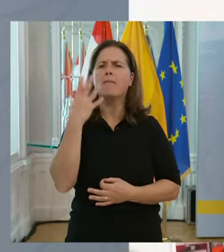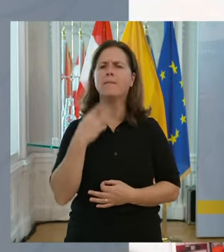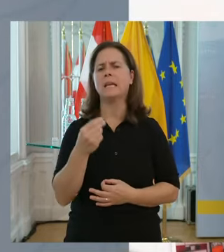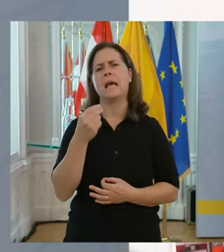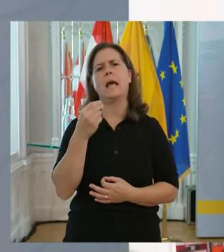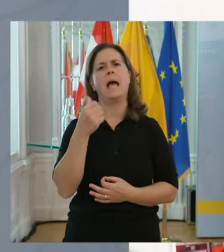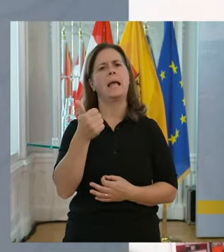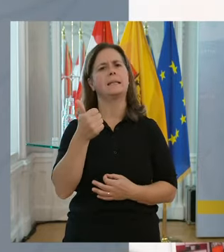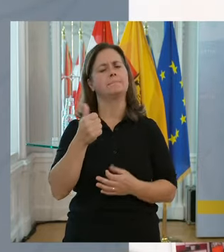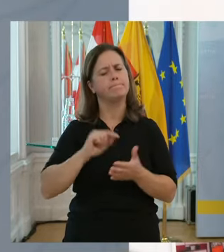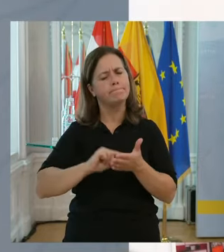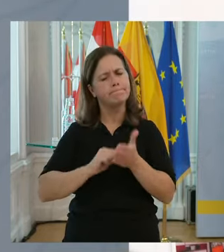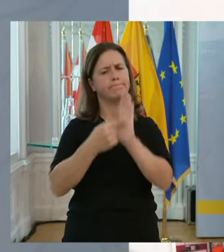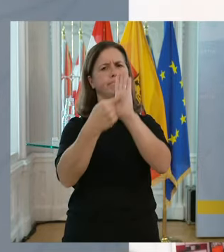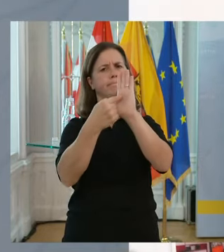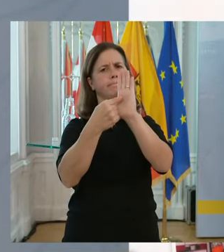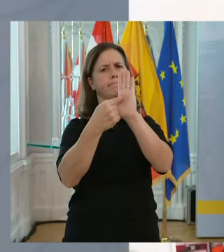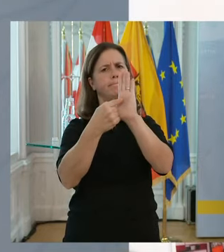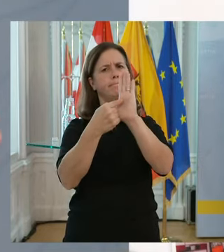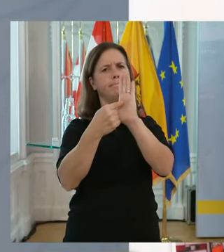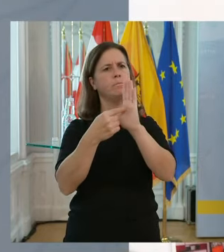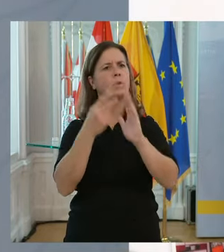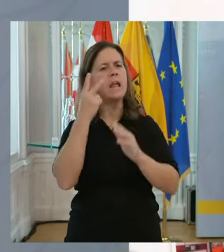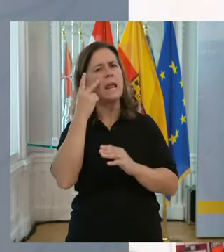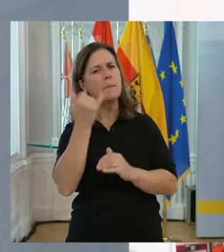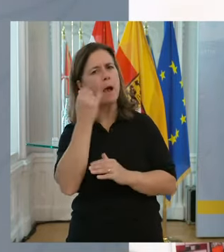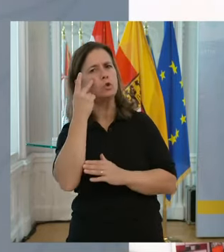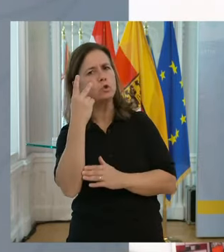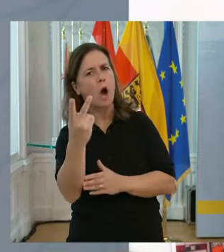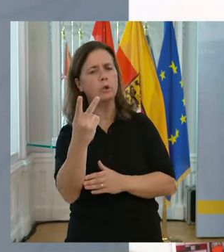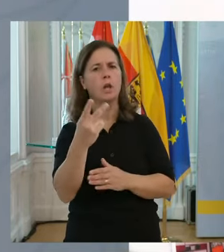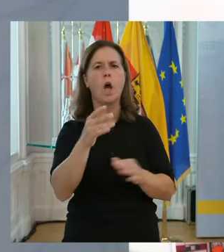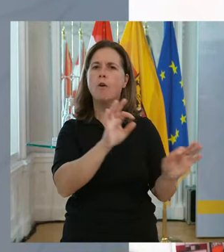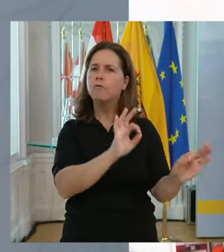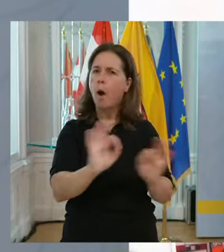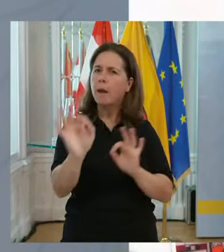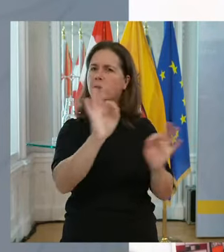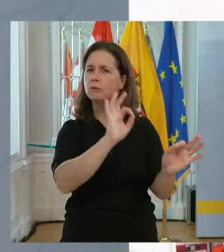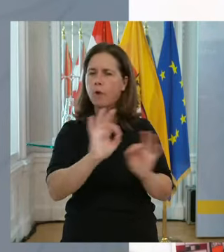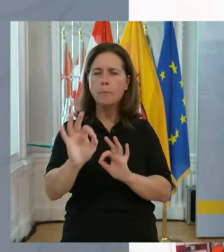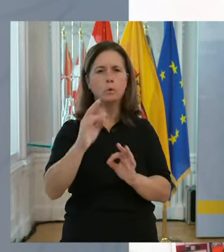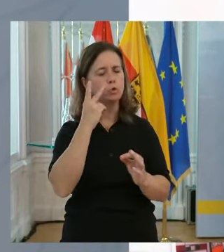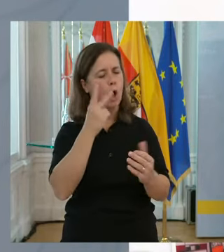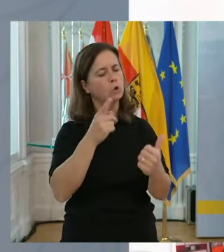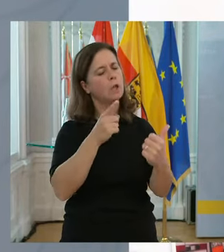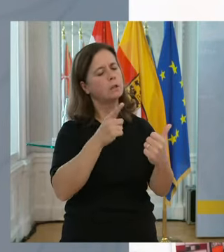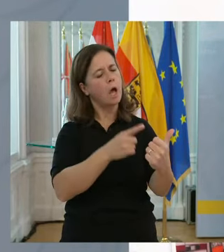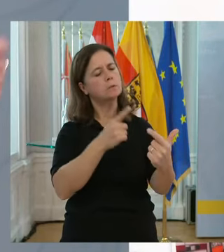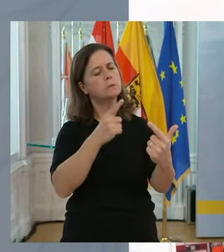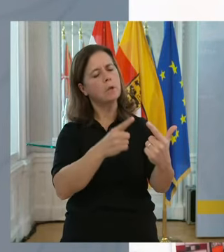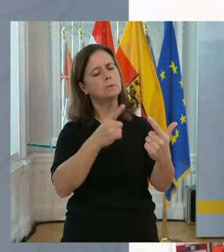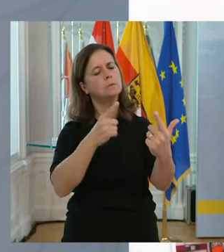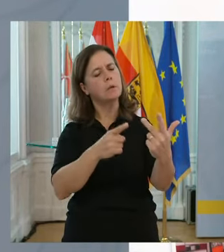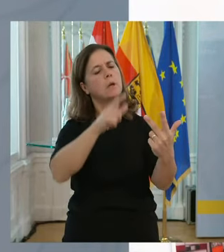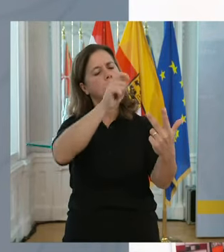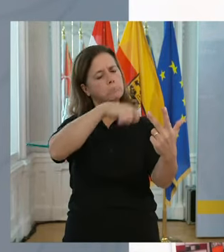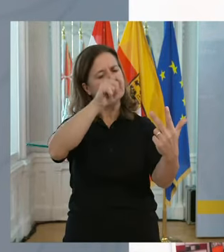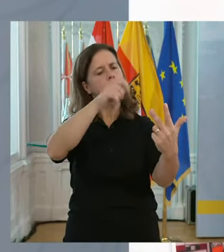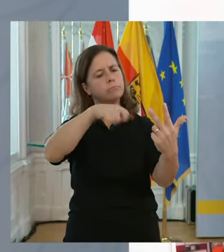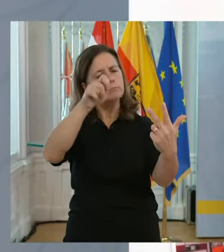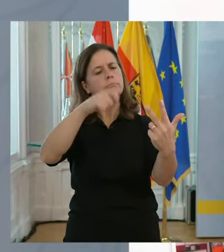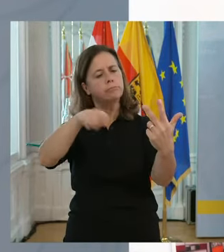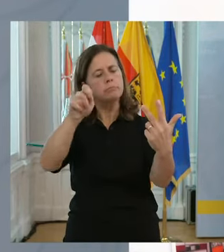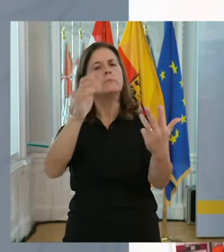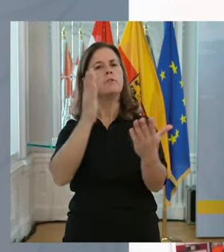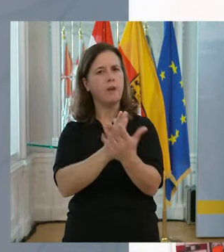ein Parameter. Wir schauen dann immer bei den Vorbereitungen, ja, was haben wir erledigt, wo können wir einen